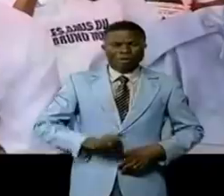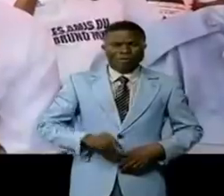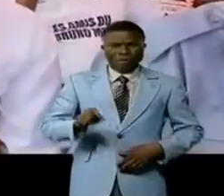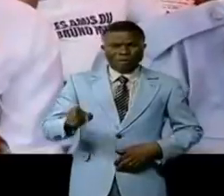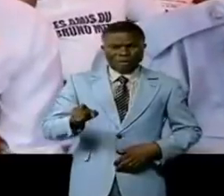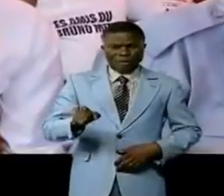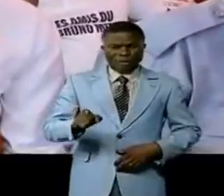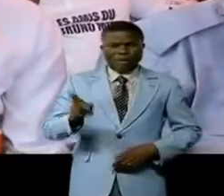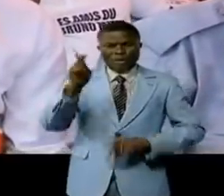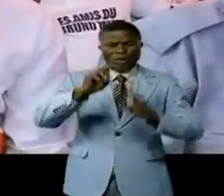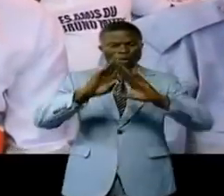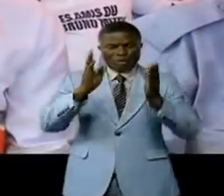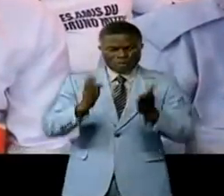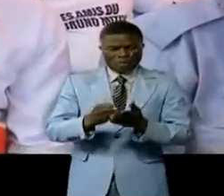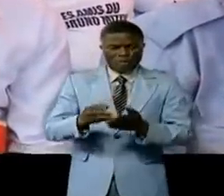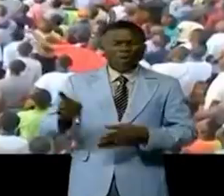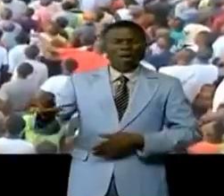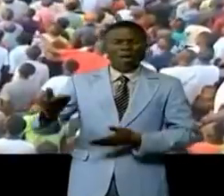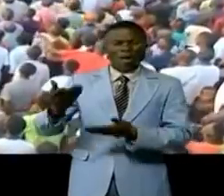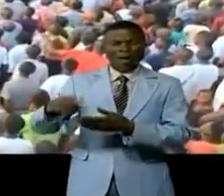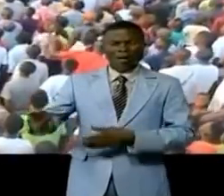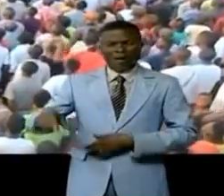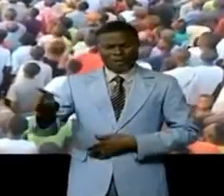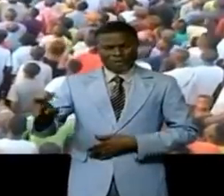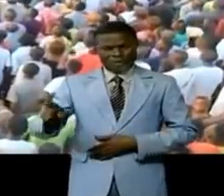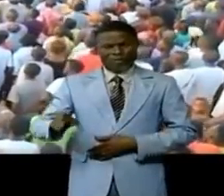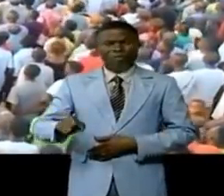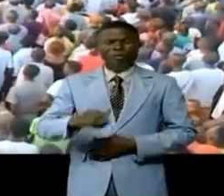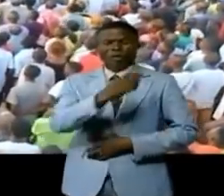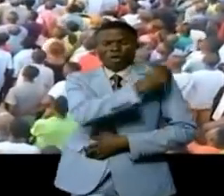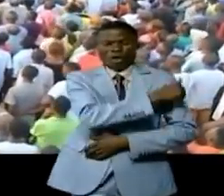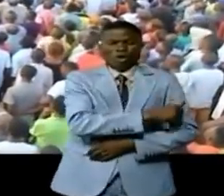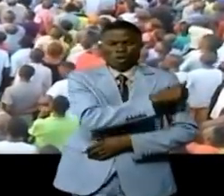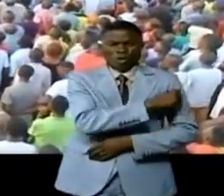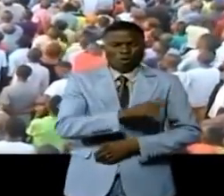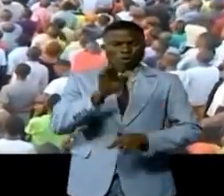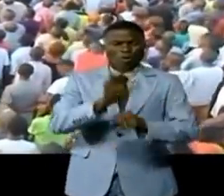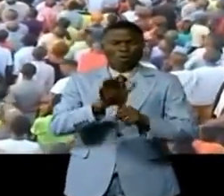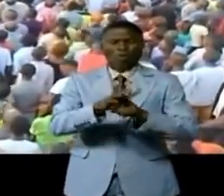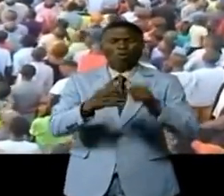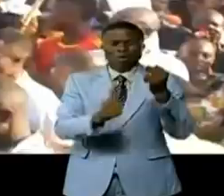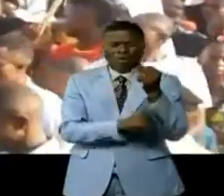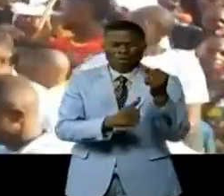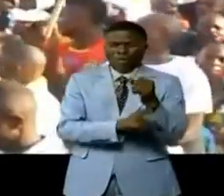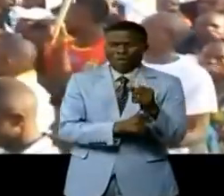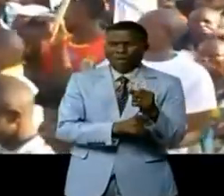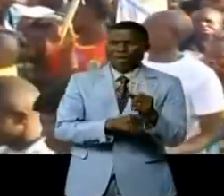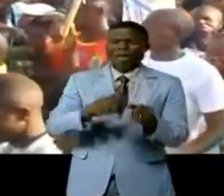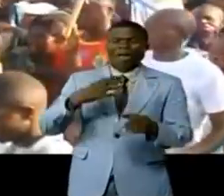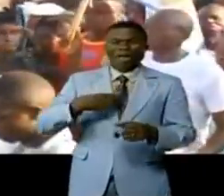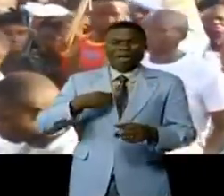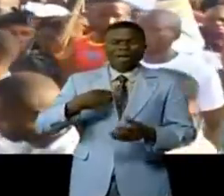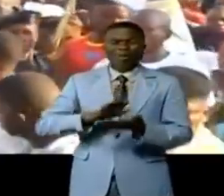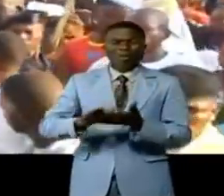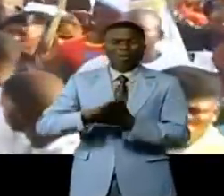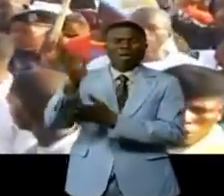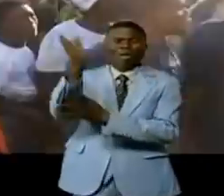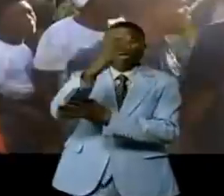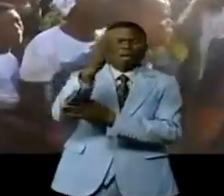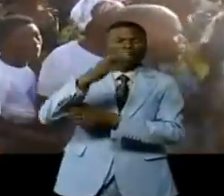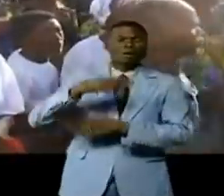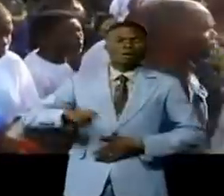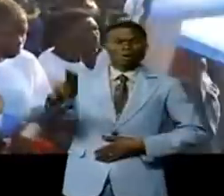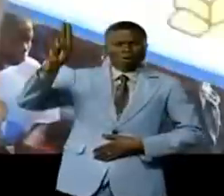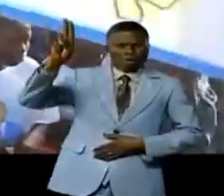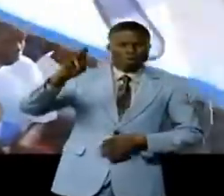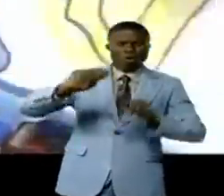son peuple de cette partie du pays. Augustin Kabuya était devant un public chauffé en blanc, agitant des drapeaux de l'UDPS et